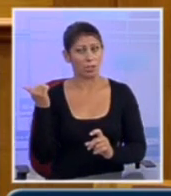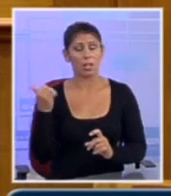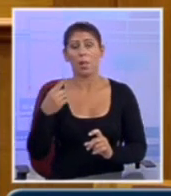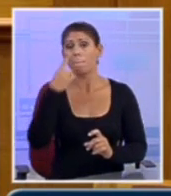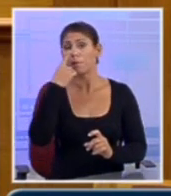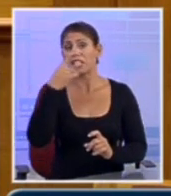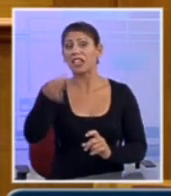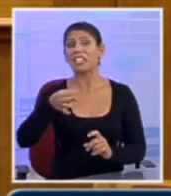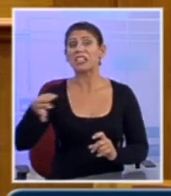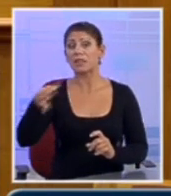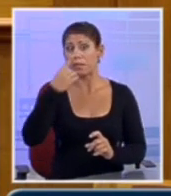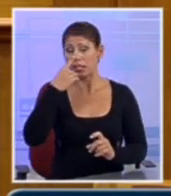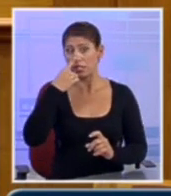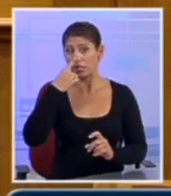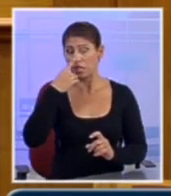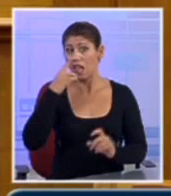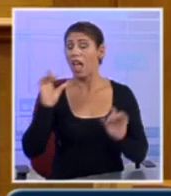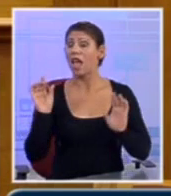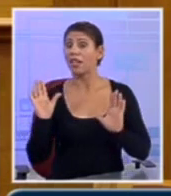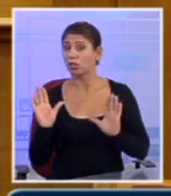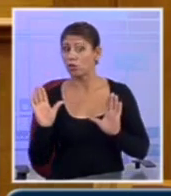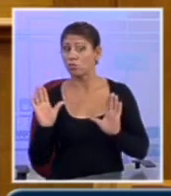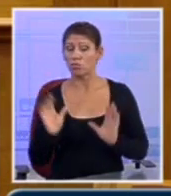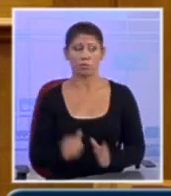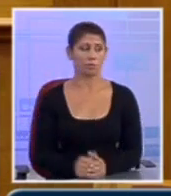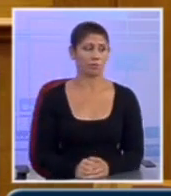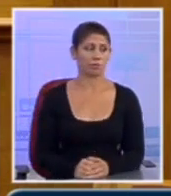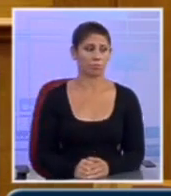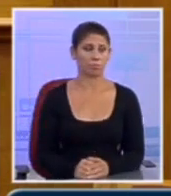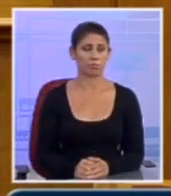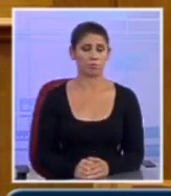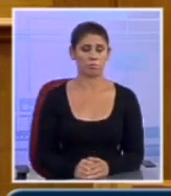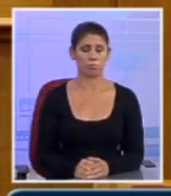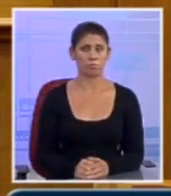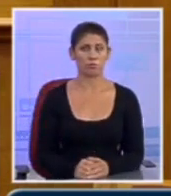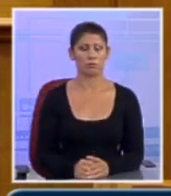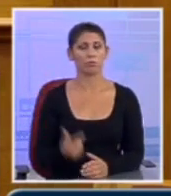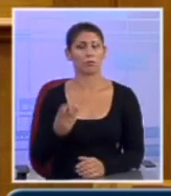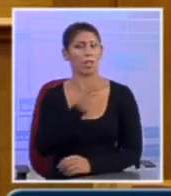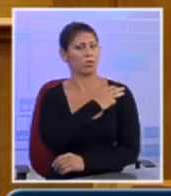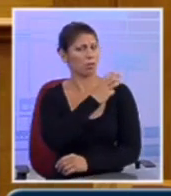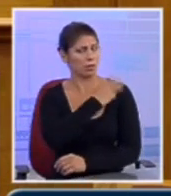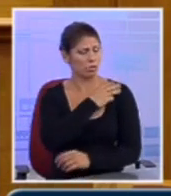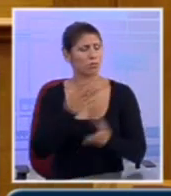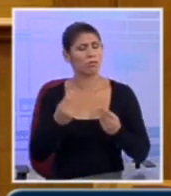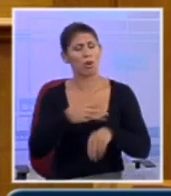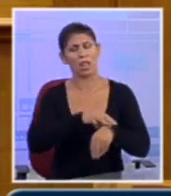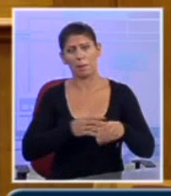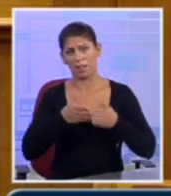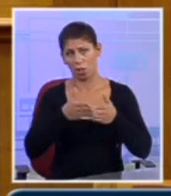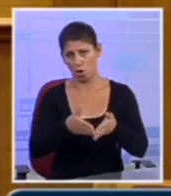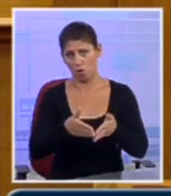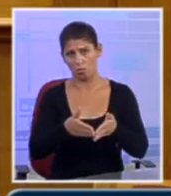Μυτιλίνη, εκτός από τις υψηλόβαθμους τον αρχηγό και άλλους αξιωματούχους του λιμενικού